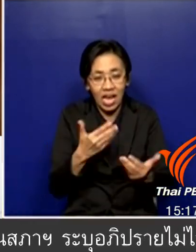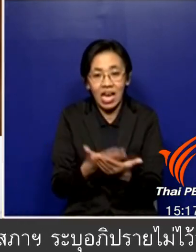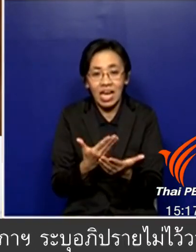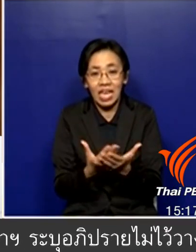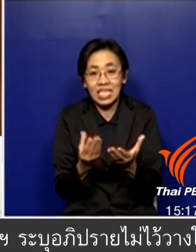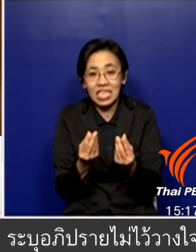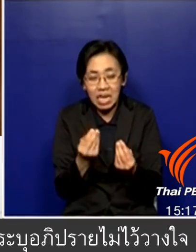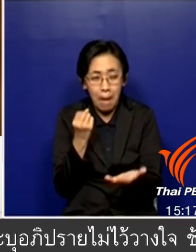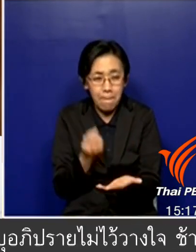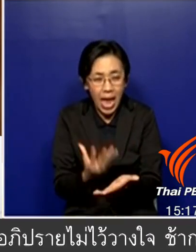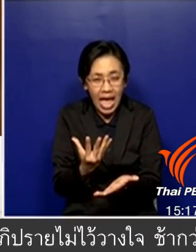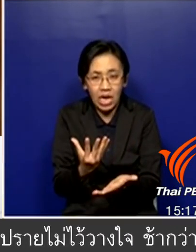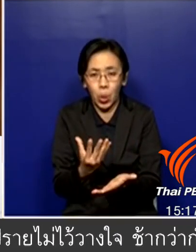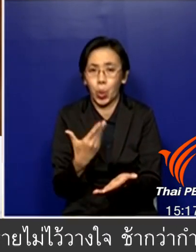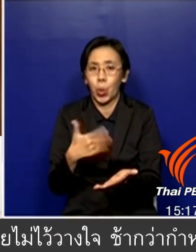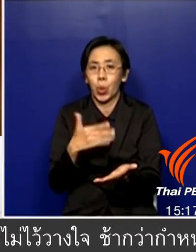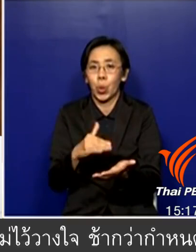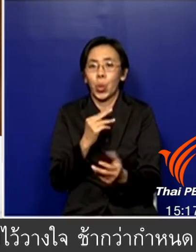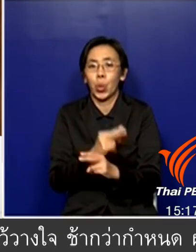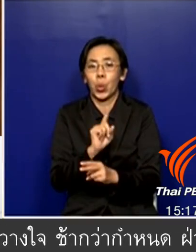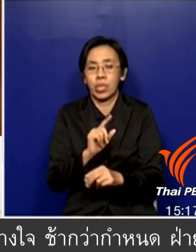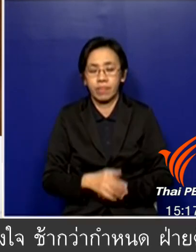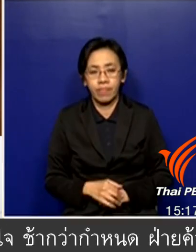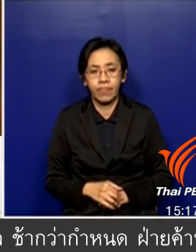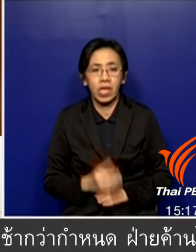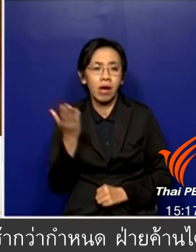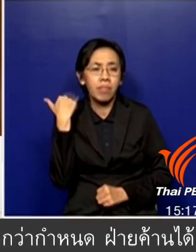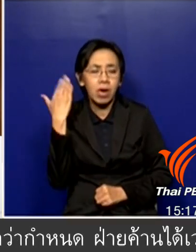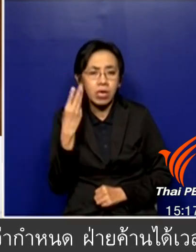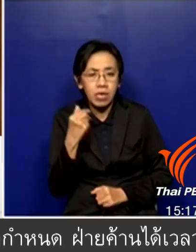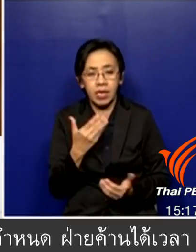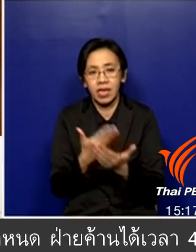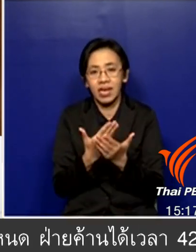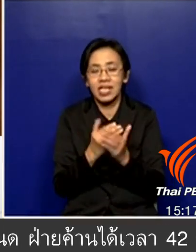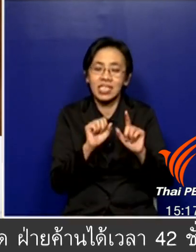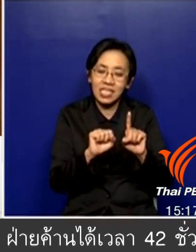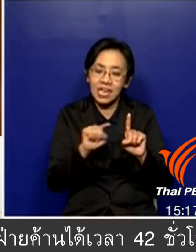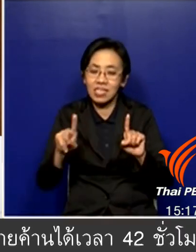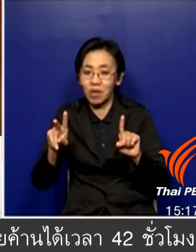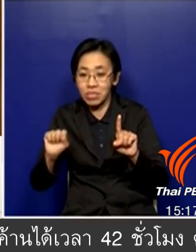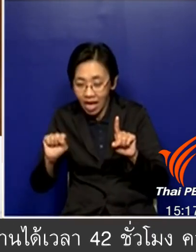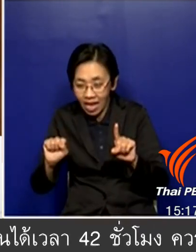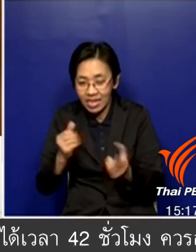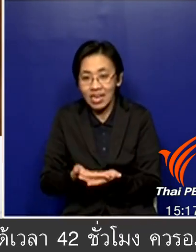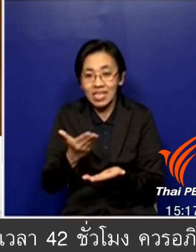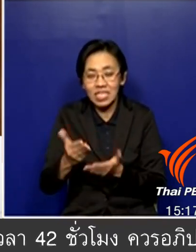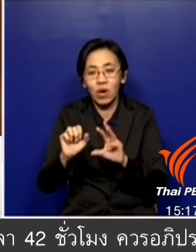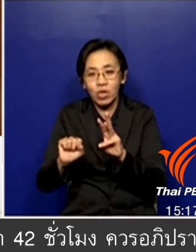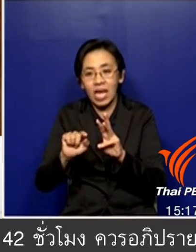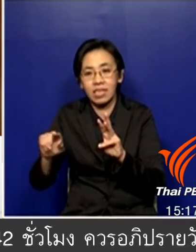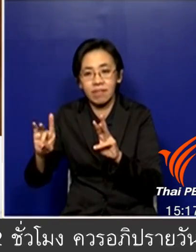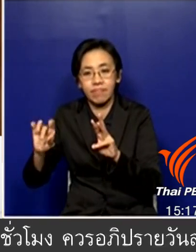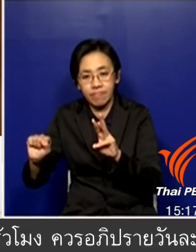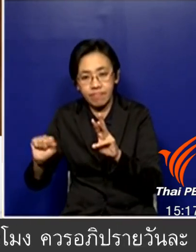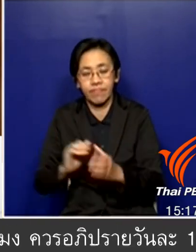าที่ดนที่แงกวาปกติถึงเต้าตัวจากที่ปกติไล่ละ 1 แสนถึ 2 แนบาทมารบซื้อ 6 แนถ 8 แนบาท